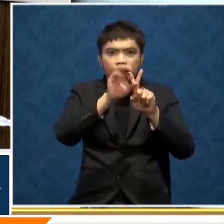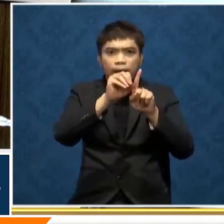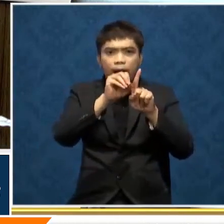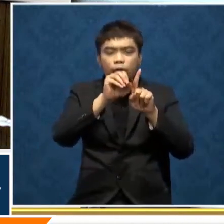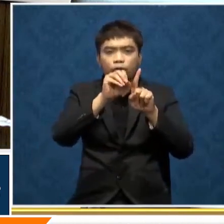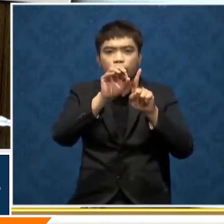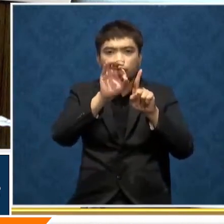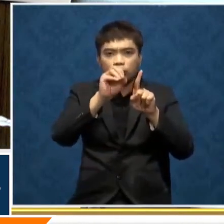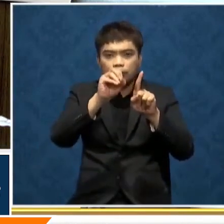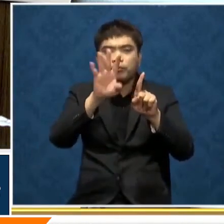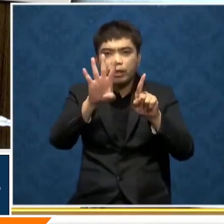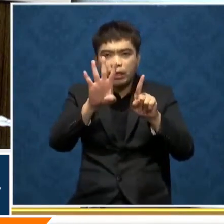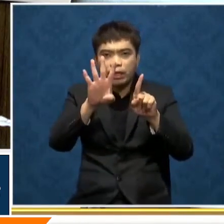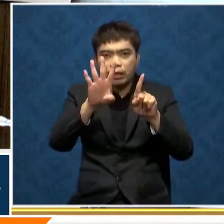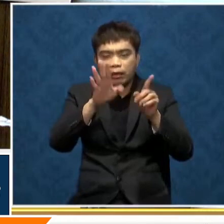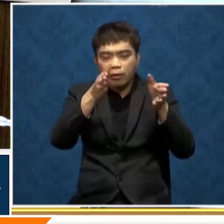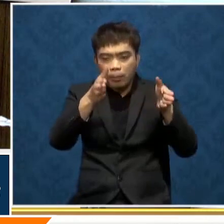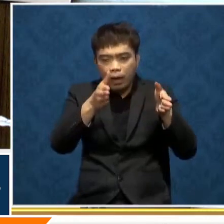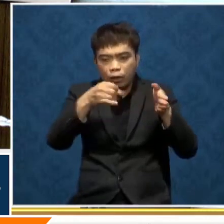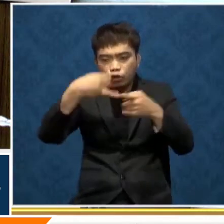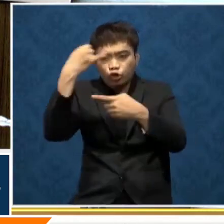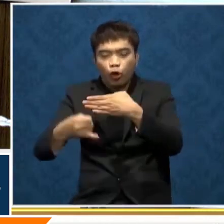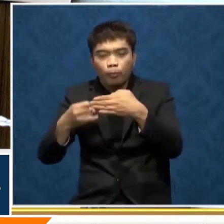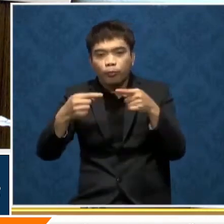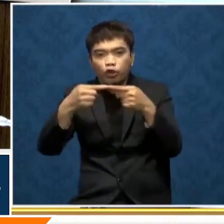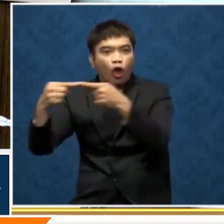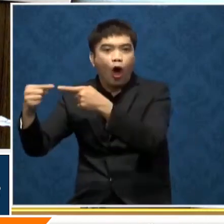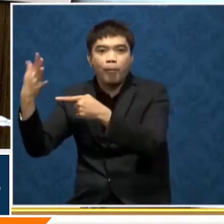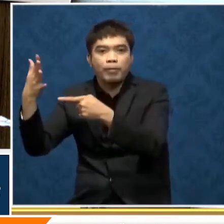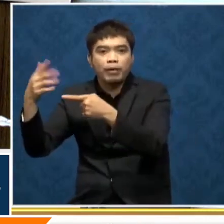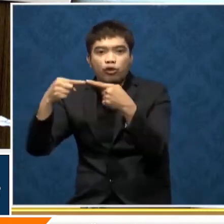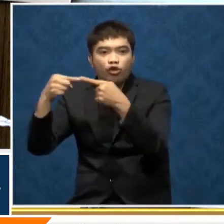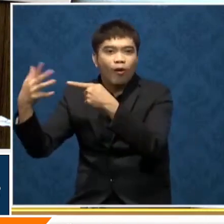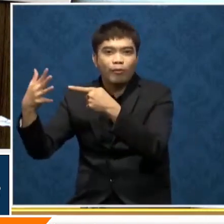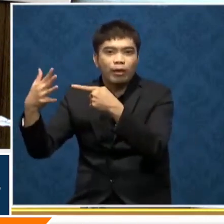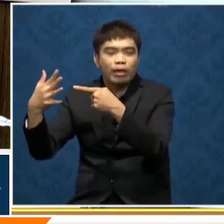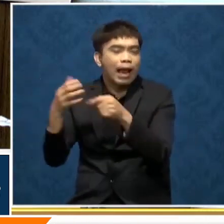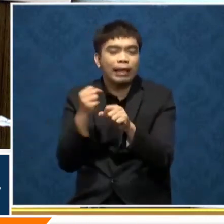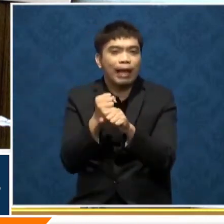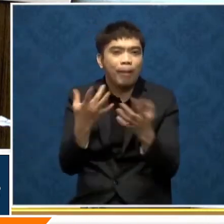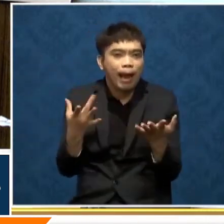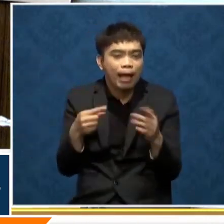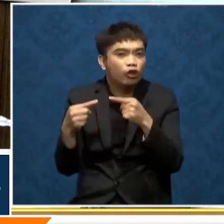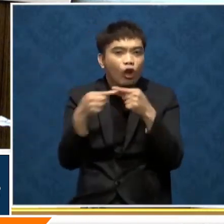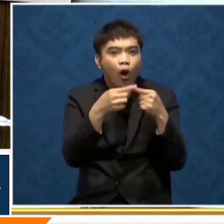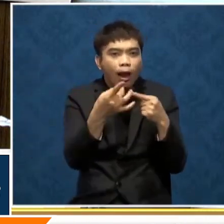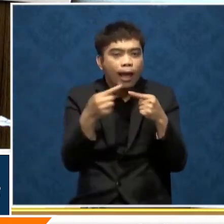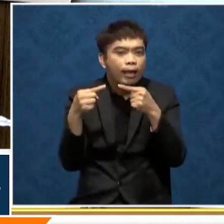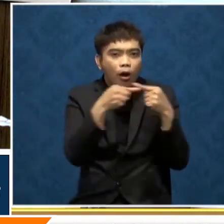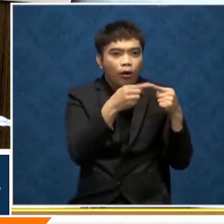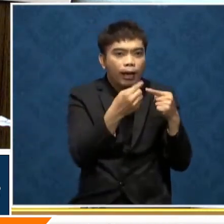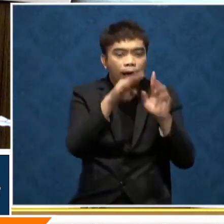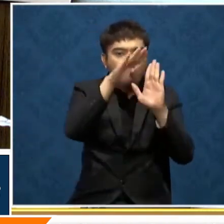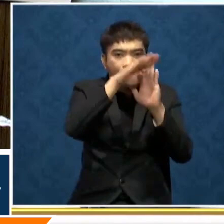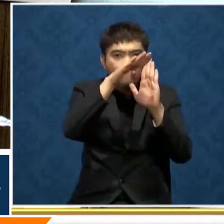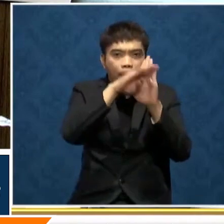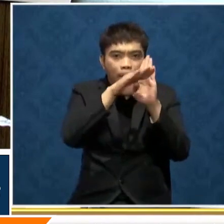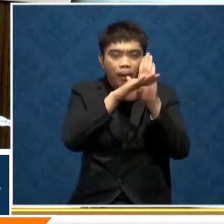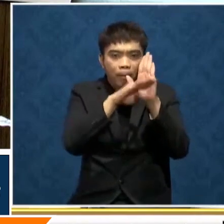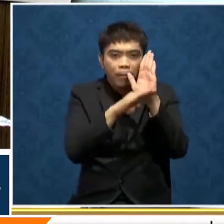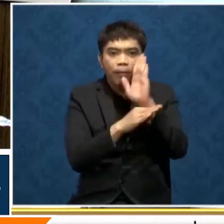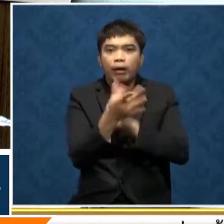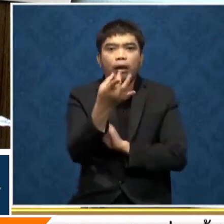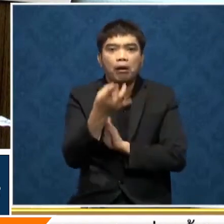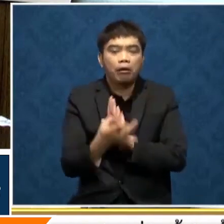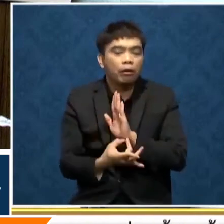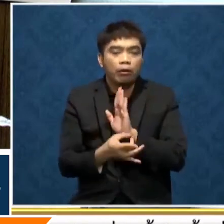แล้วก็สิ้นสุดตรงนั้นเองครับในรายงานไม่มีบอกเลยว่าทำอะไรต่อไปนะครับหรือเสร็จสิ้นอะไรลงไปบ้างหรือ